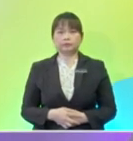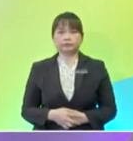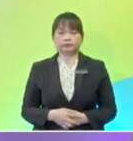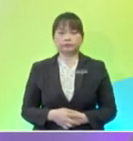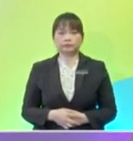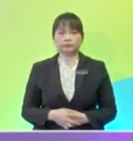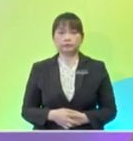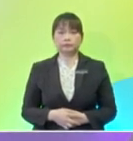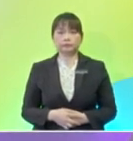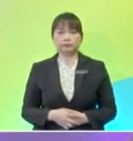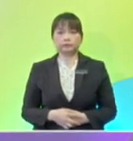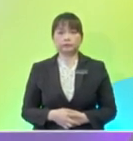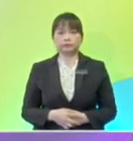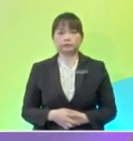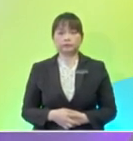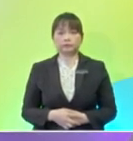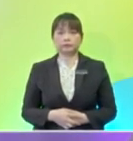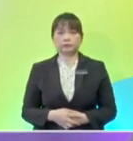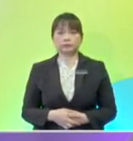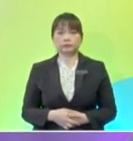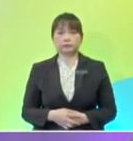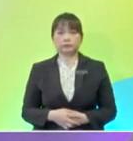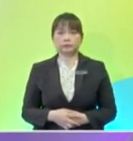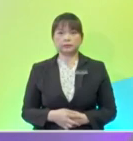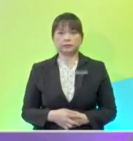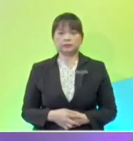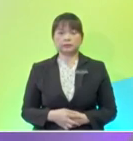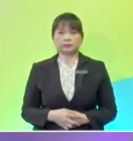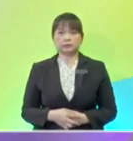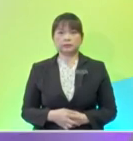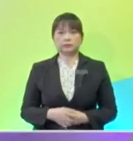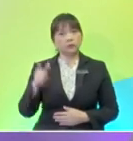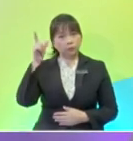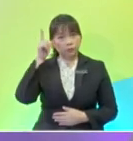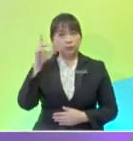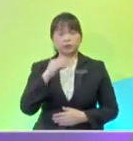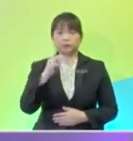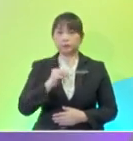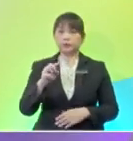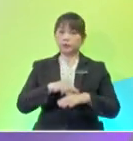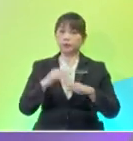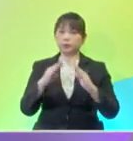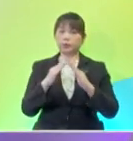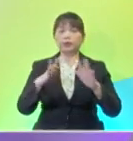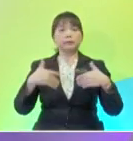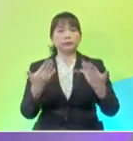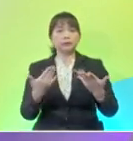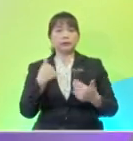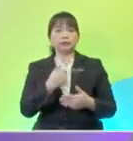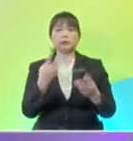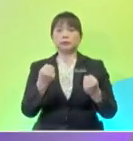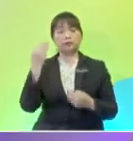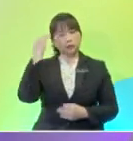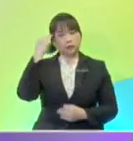kaki Oke kita turun Oke ke rumah macam mana kita tidak tahu dia pergi kaki ke bawah terus